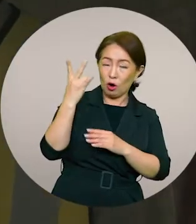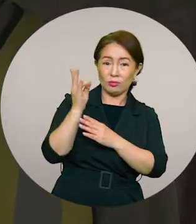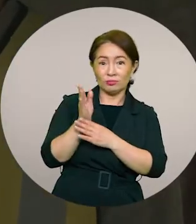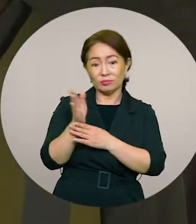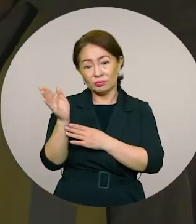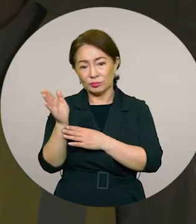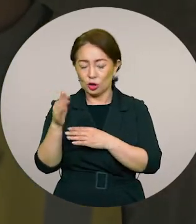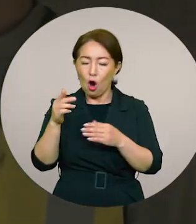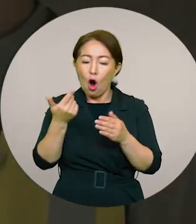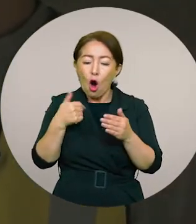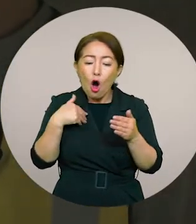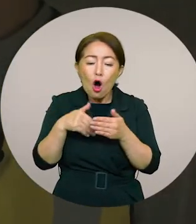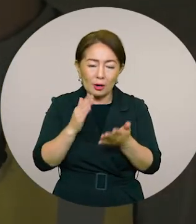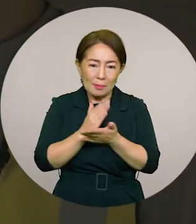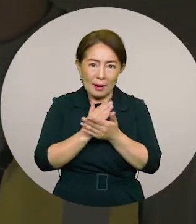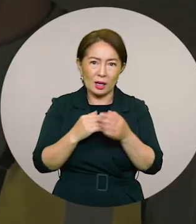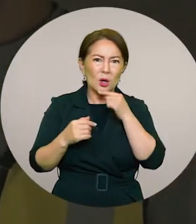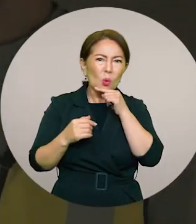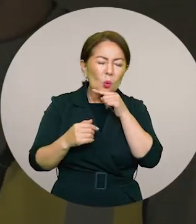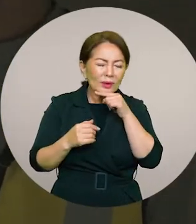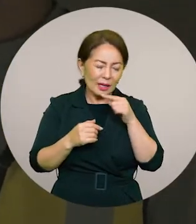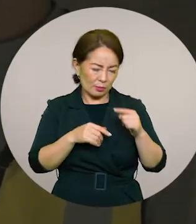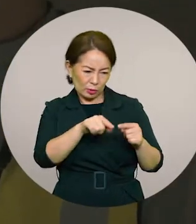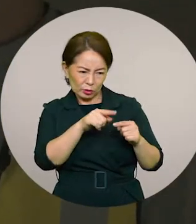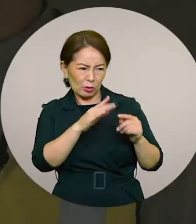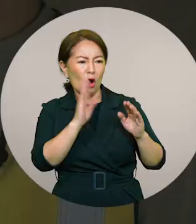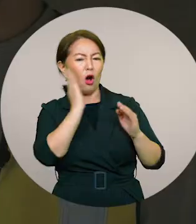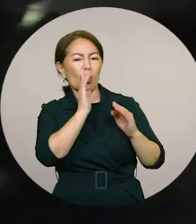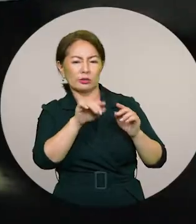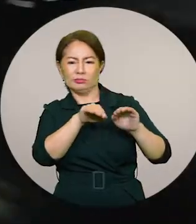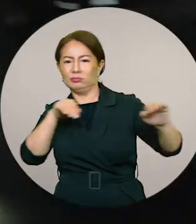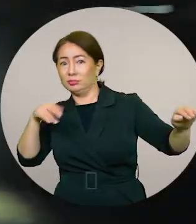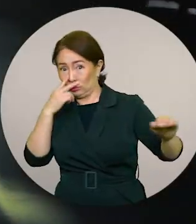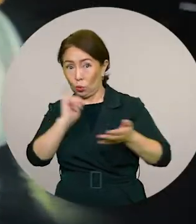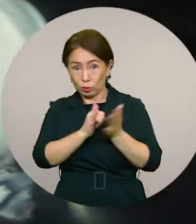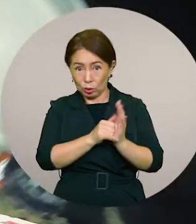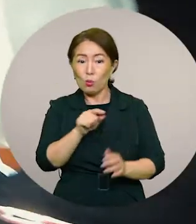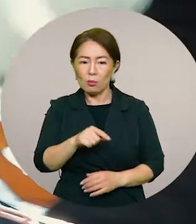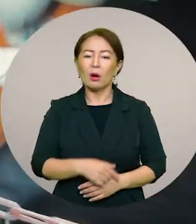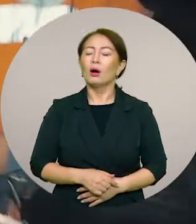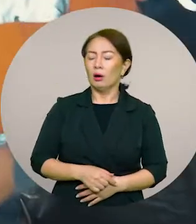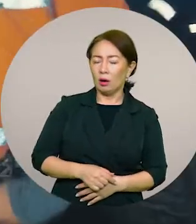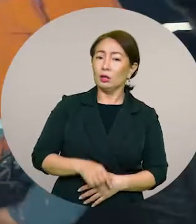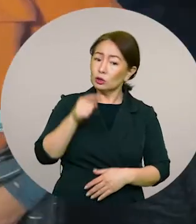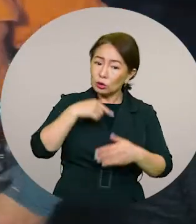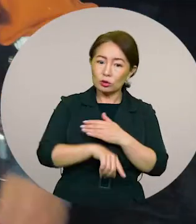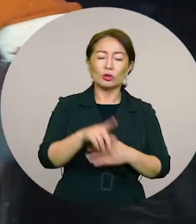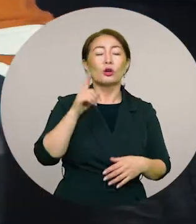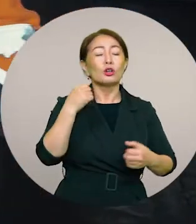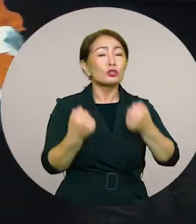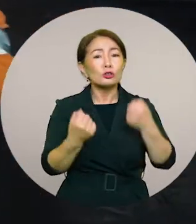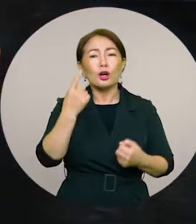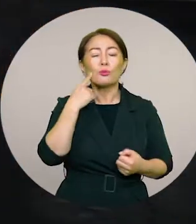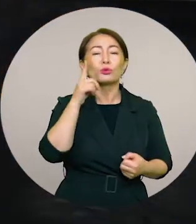болохоор хорогдох байрлалд өгчин гэсэн үг. Улаан нь хорогдох байрлалаас холдоод байна гэсэн үг. Оюу толгойн уурхайд 2500 орчим эмэгтэй